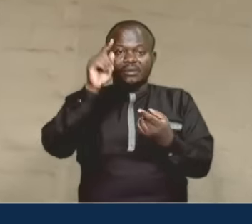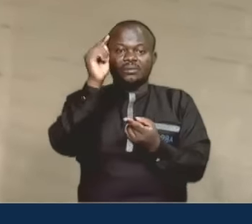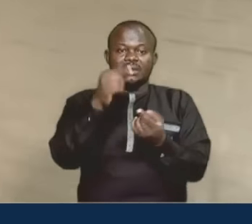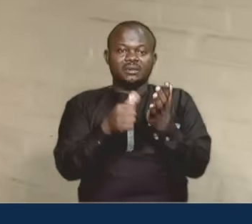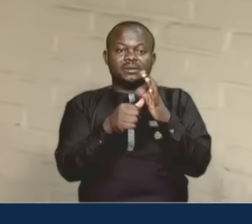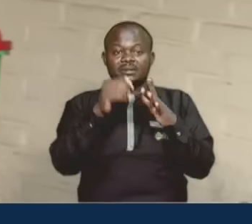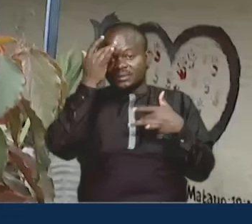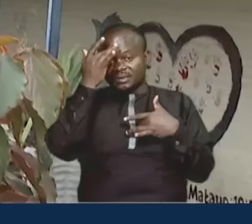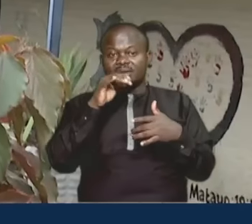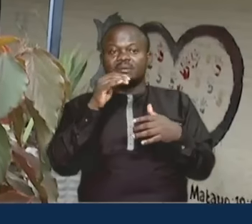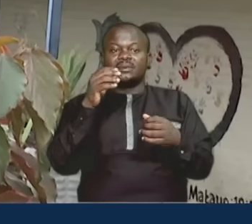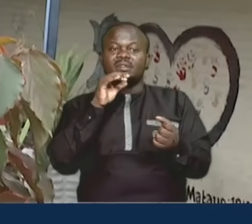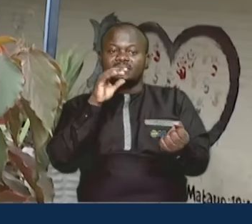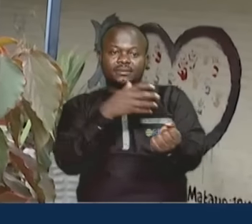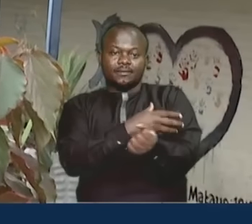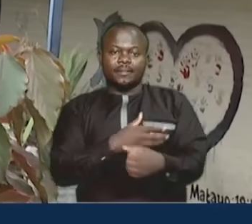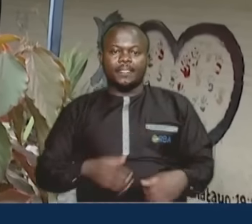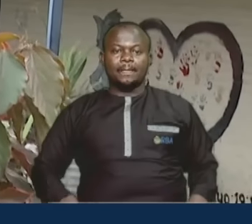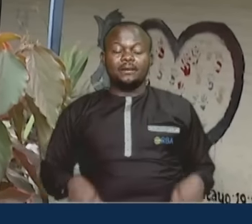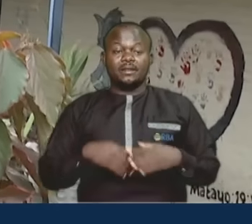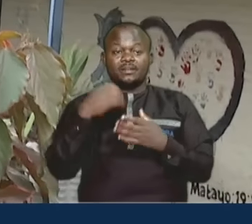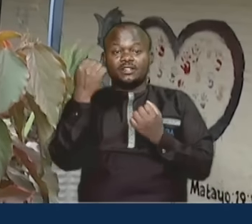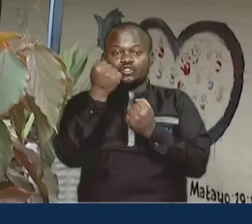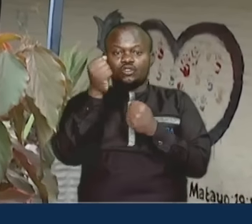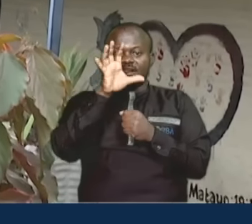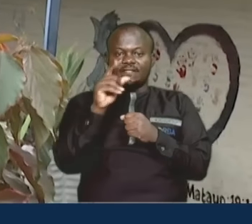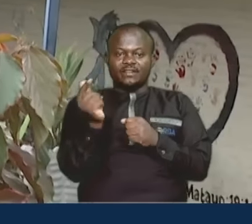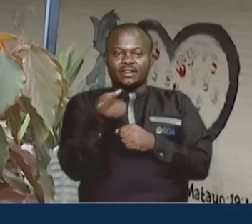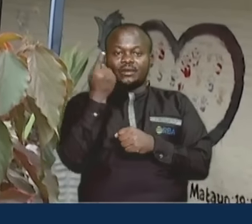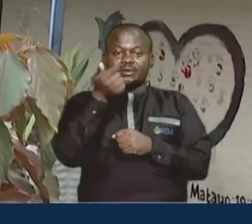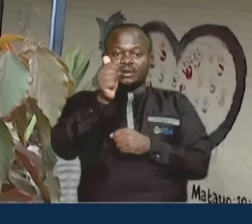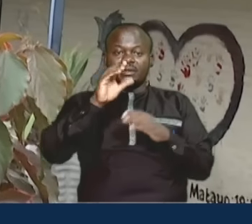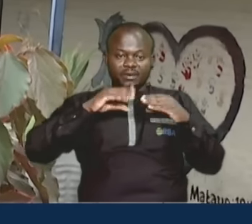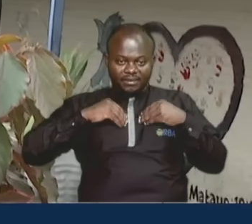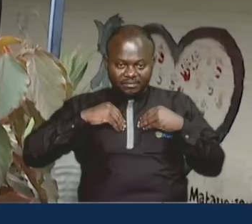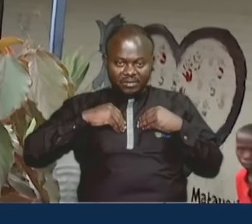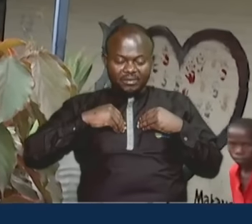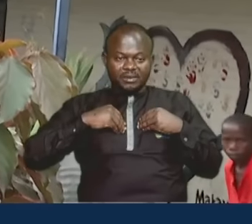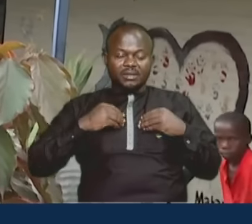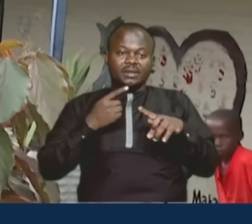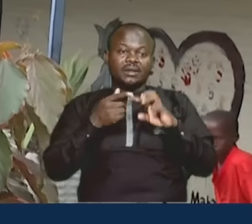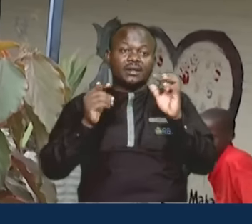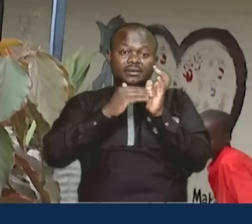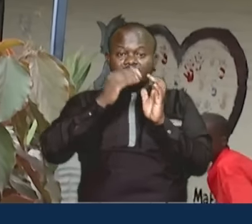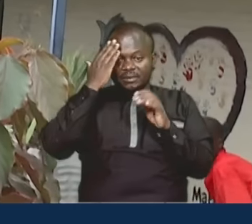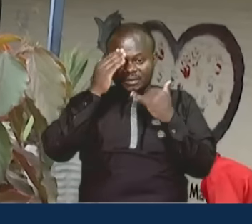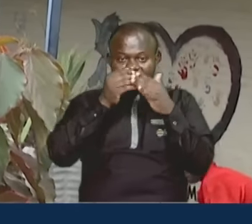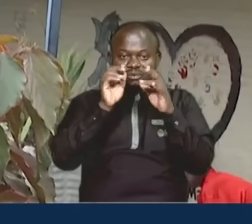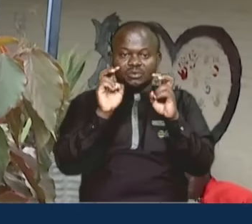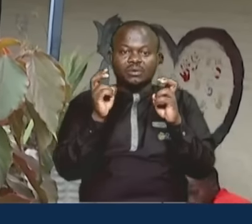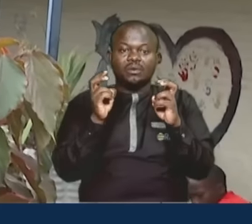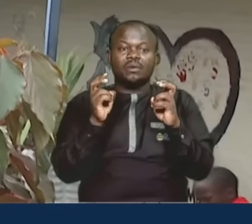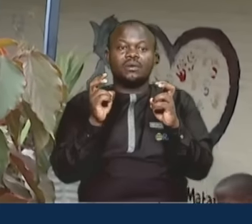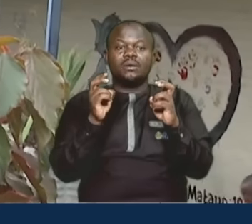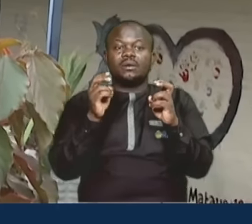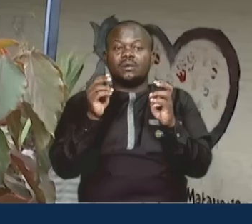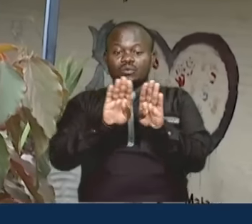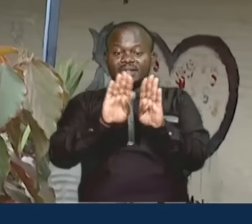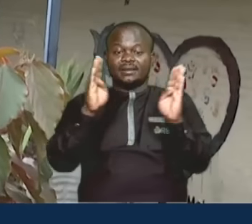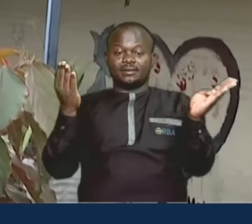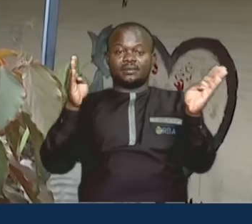by'abarwayi batishoboye Solid Africa yonyine niyo yemewe bikaba bizwi ko kuri gate no kuvuga